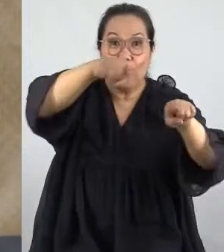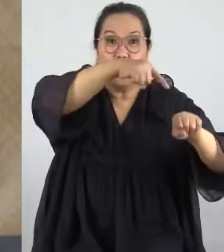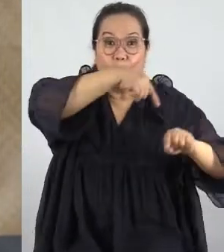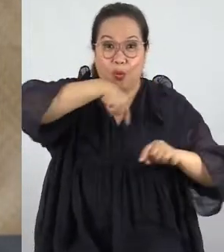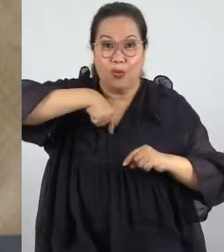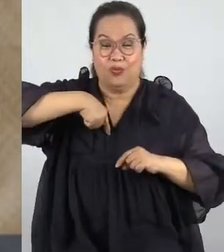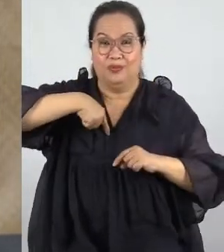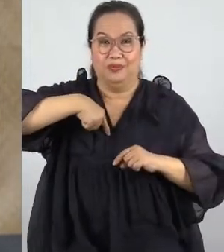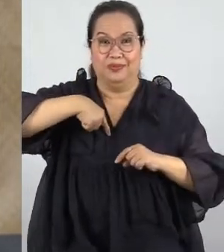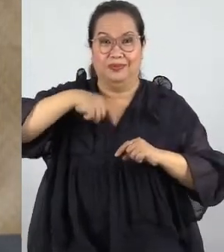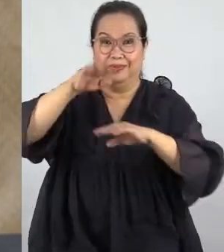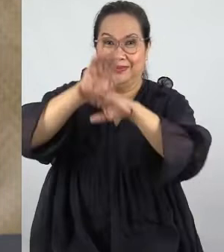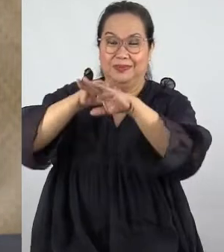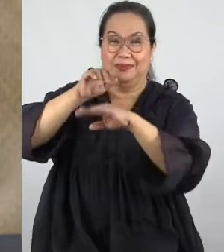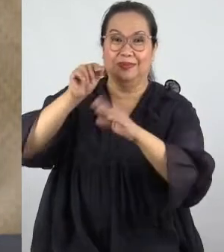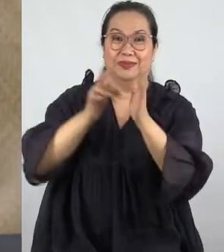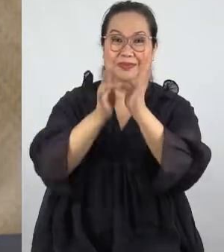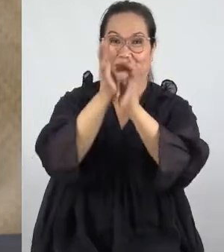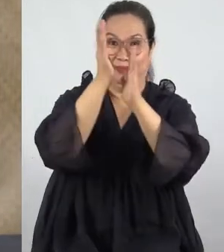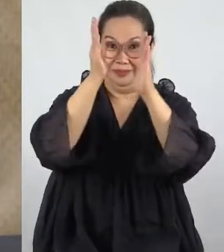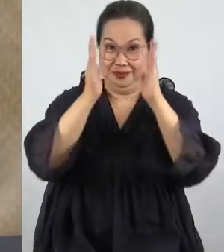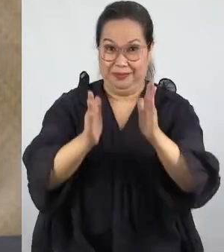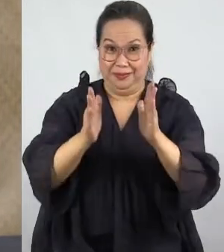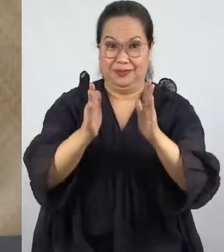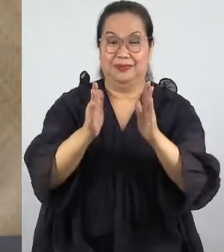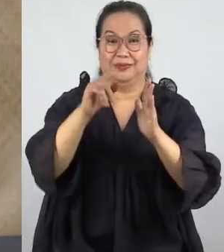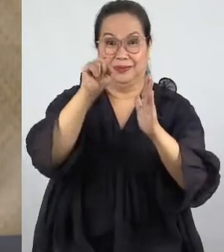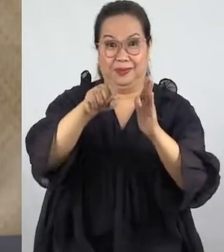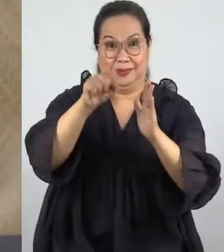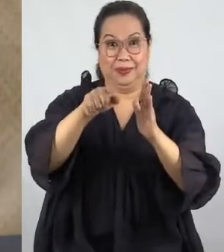na tumatawag sa ating sarili na Kristiyano.